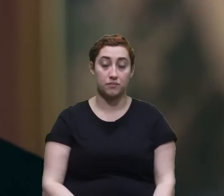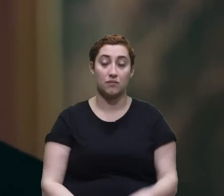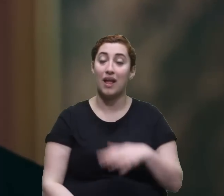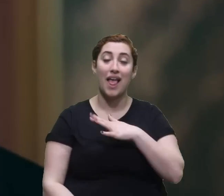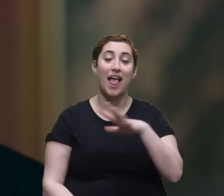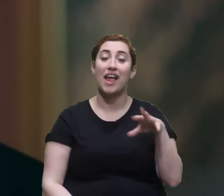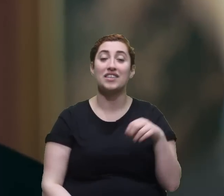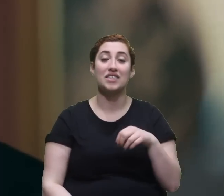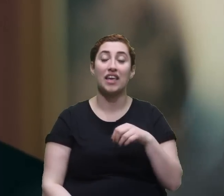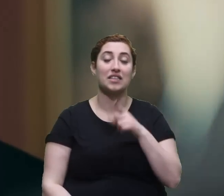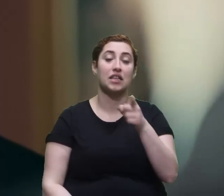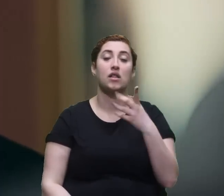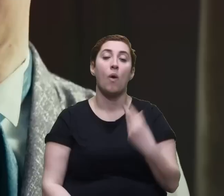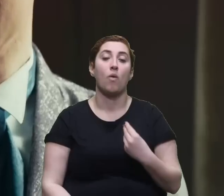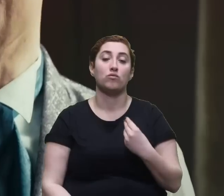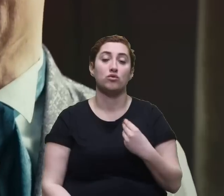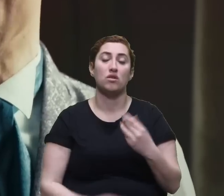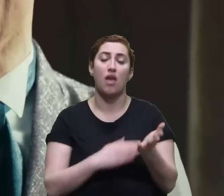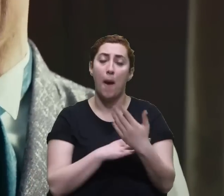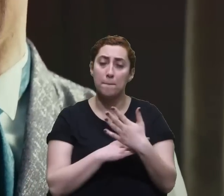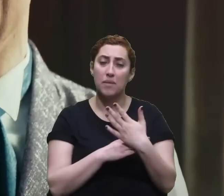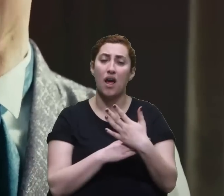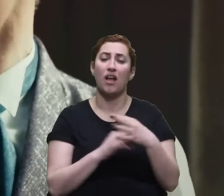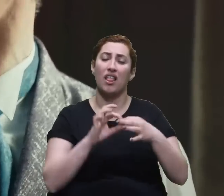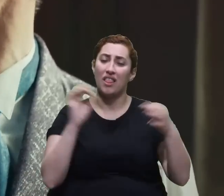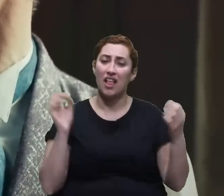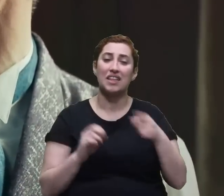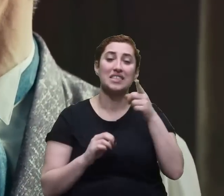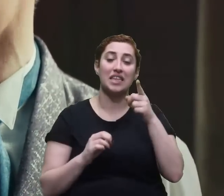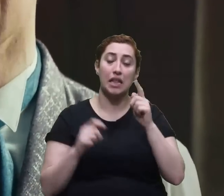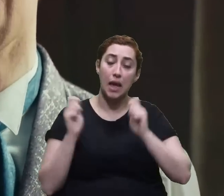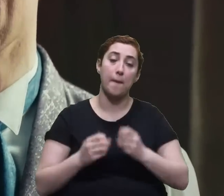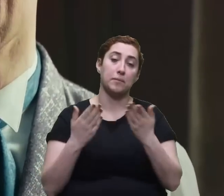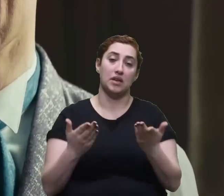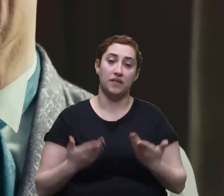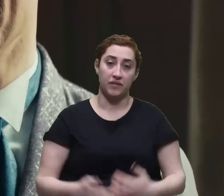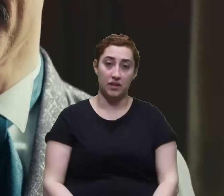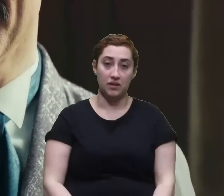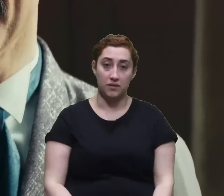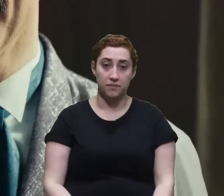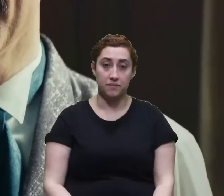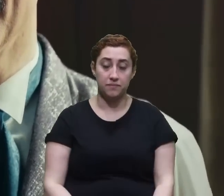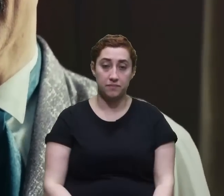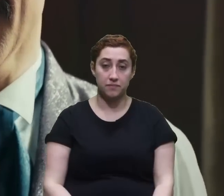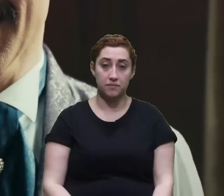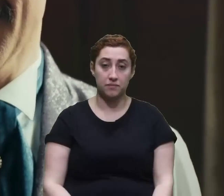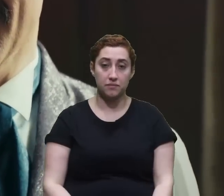Artık her şeyle senindir. Yaprakları, dalları senin eserindir.